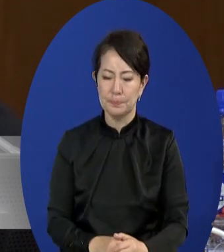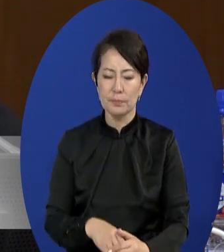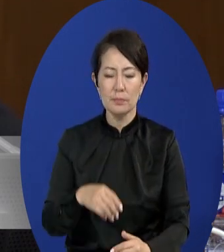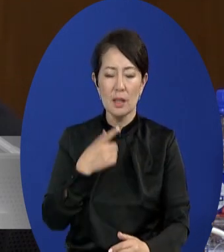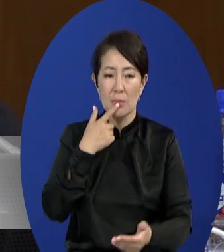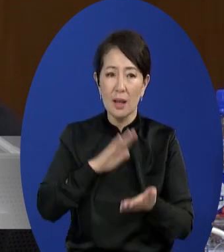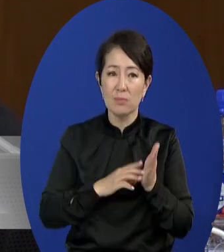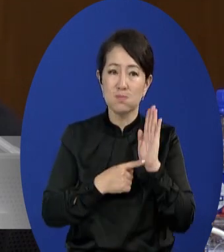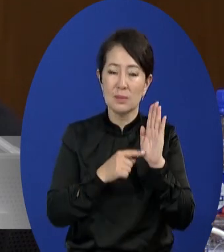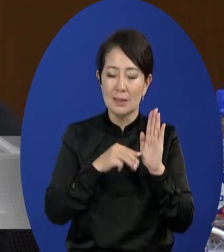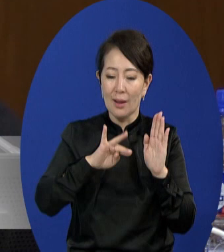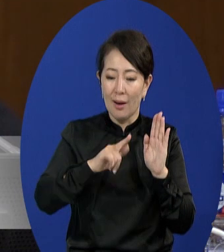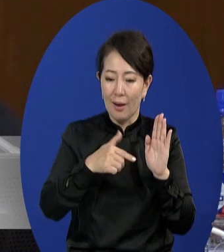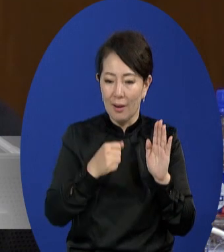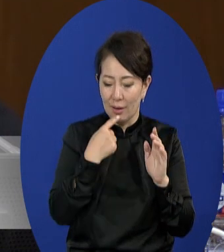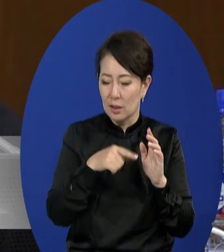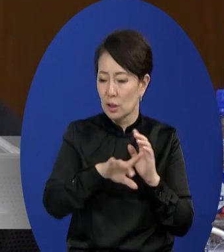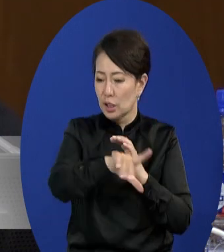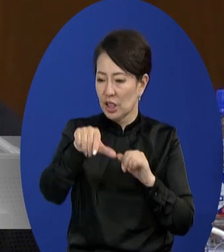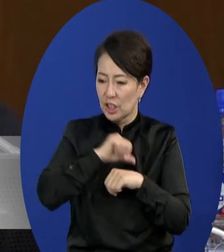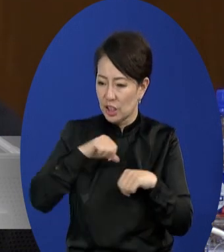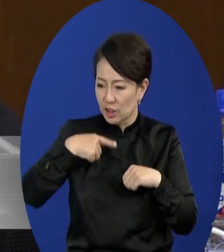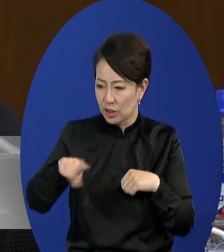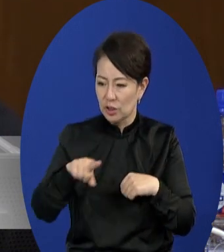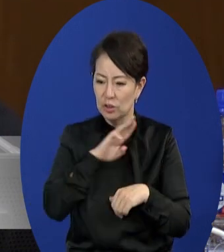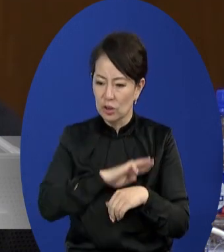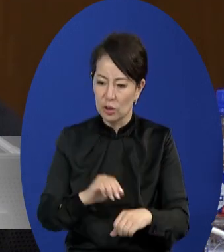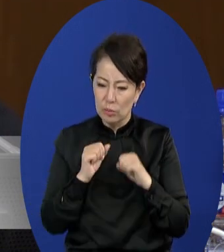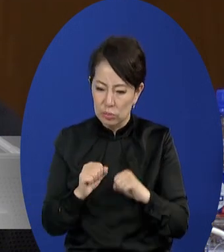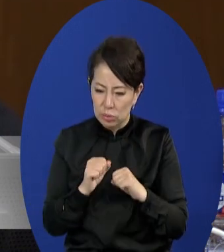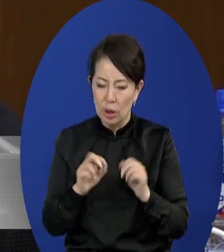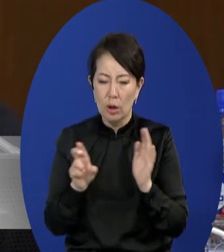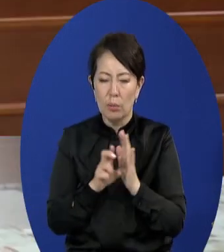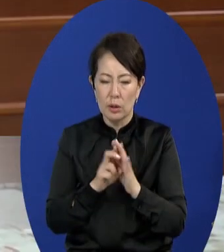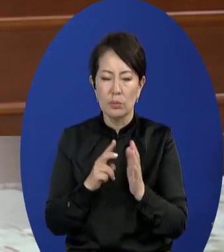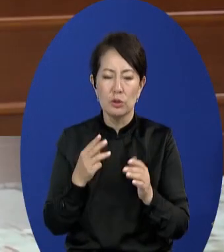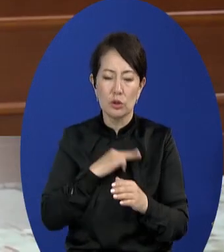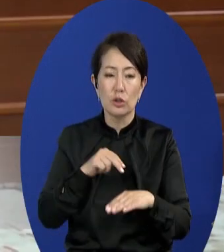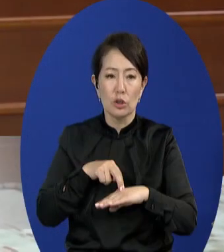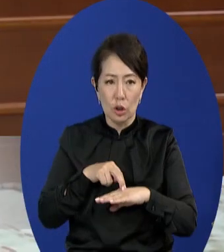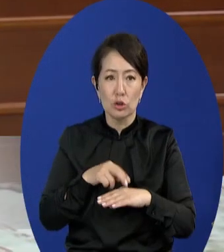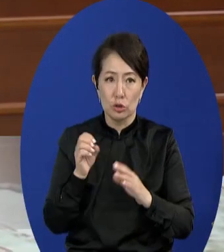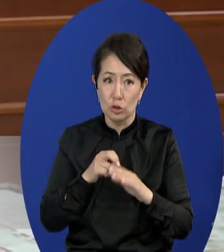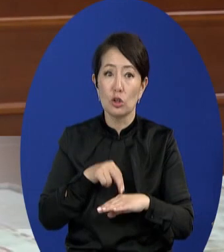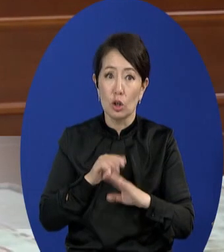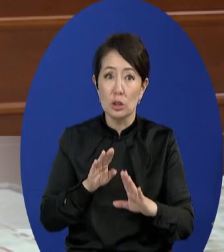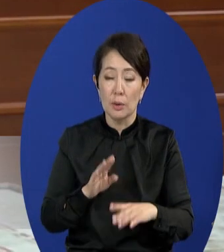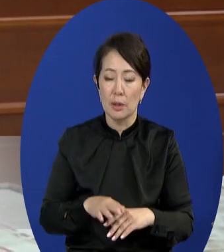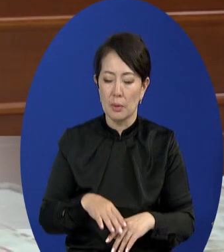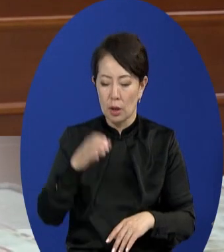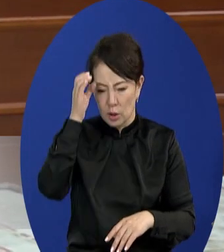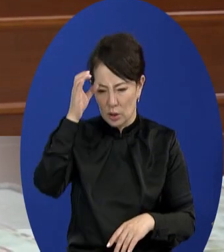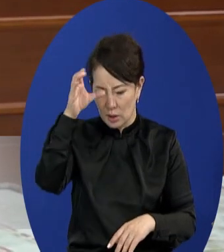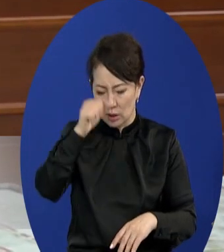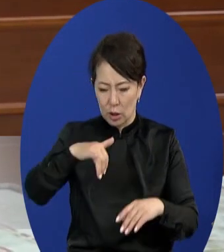Ийм үед бид нар иргэдийнхээ талд эцсийнхээ боломжийг дуустал зогсох хэрэгтэй, зогсчихж байгаа. Ерөнхий сайдын үзэж байгаагаар